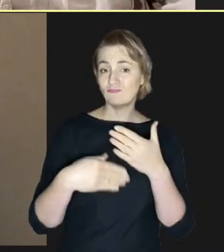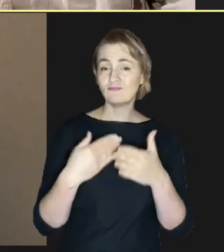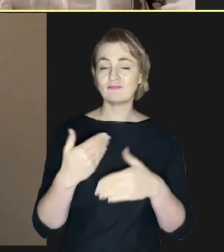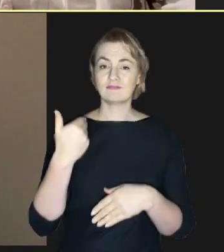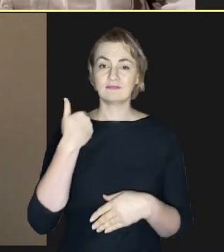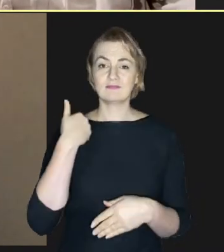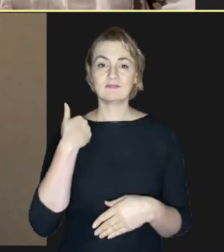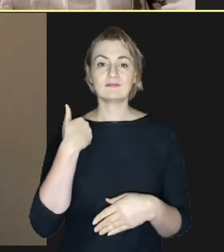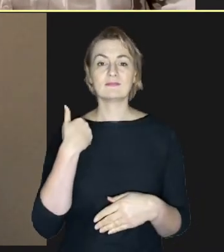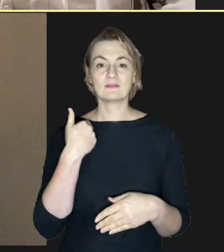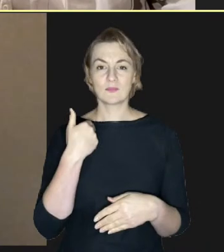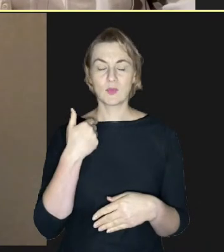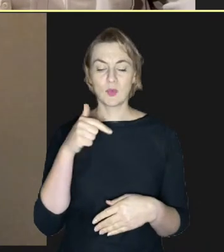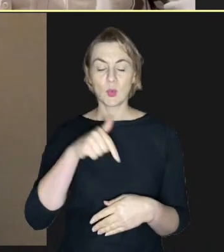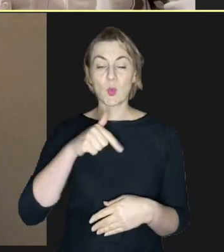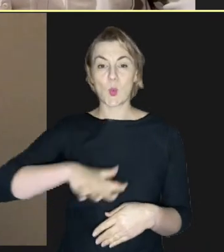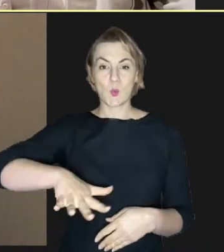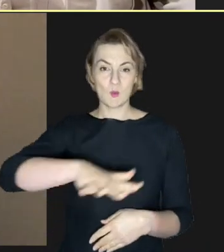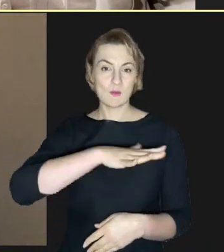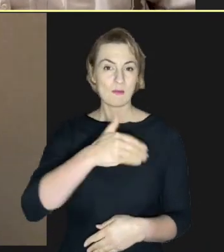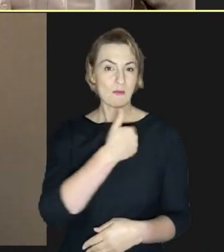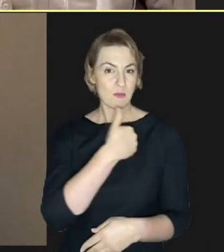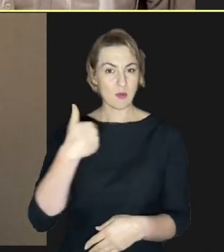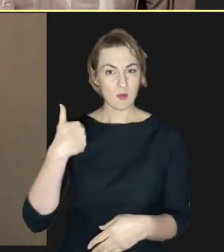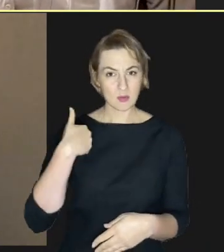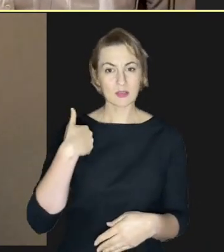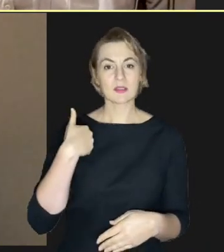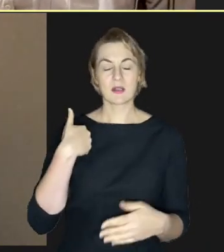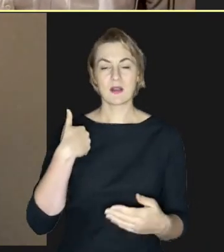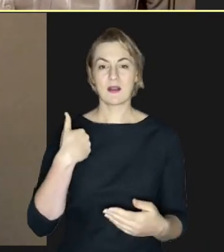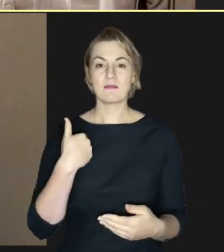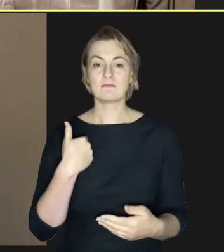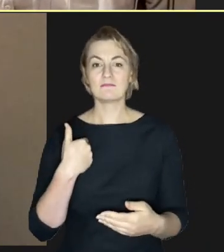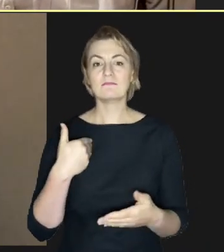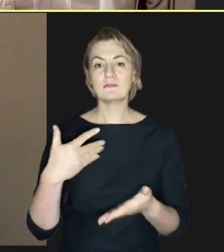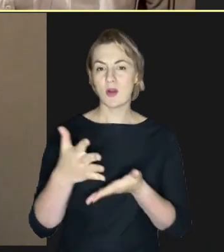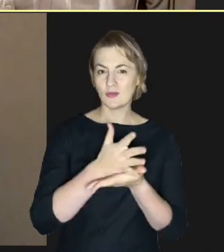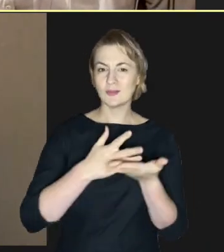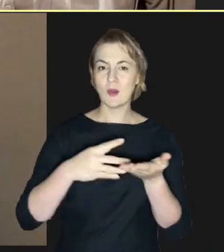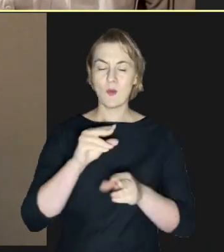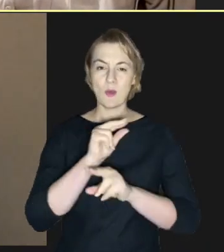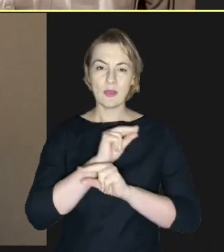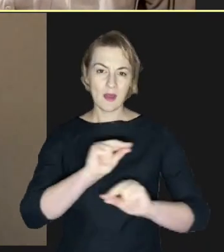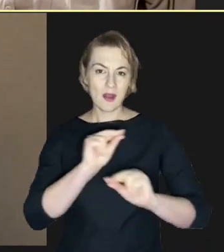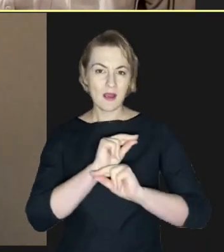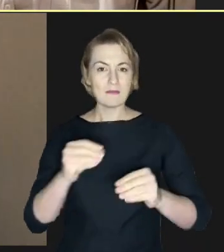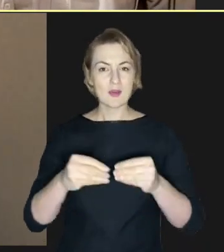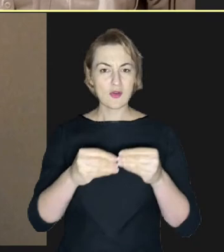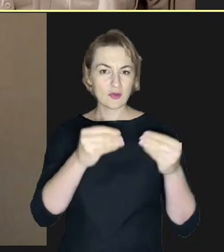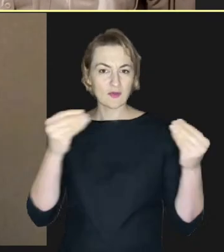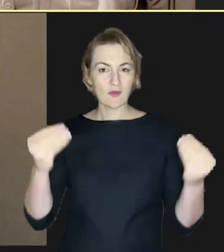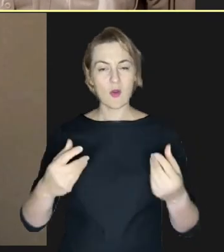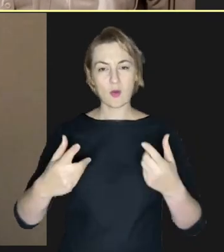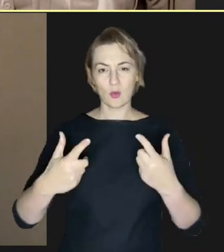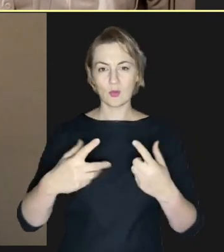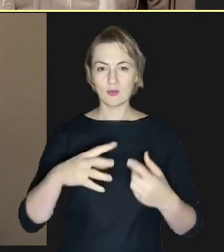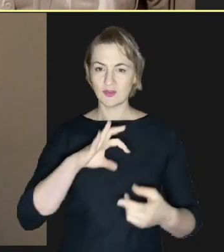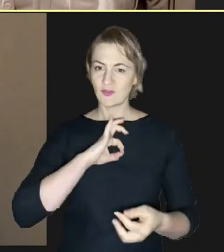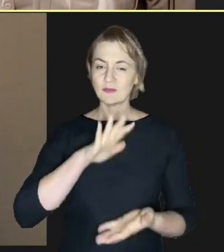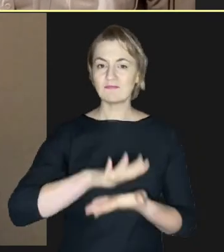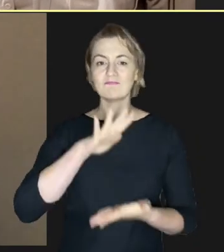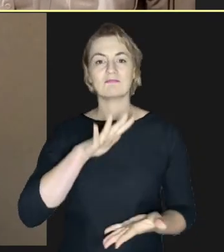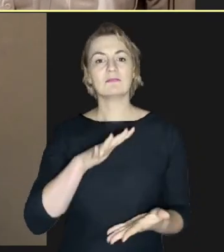zakładałeś w Polsce, współtworzyłeś oddział terapii rozwoju osobowości OTIRO.